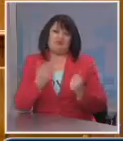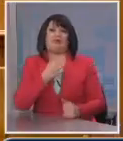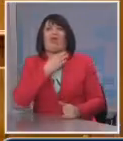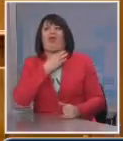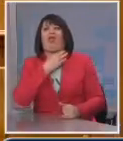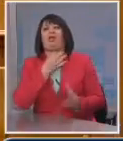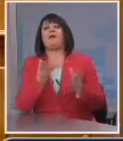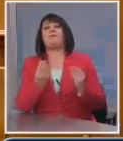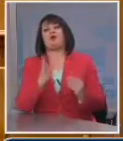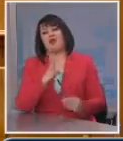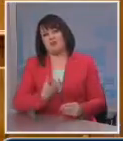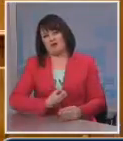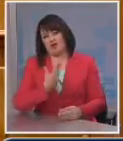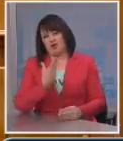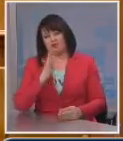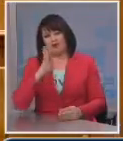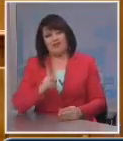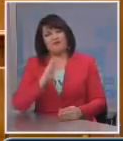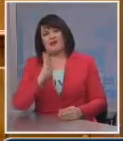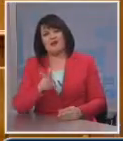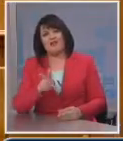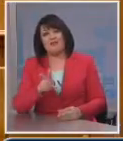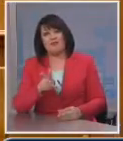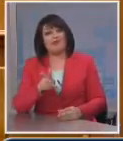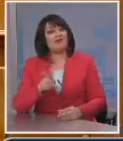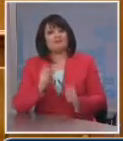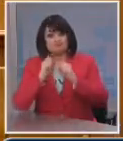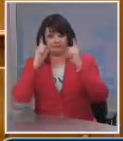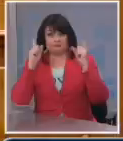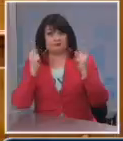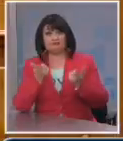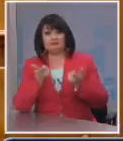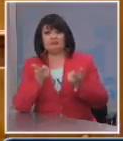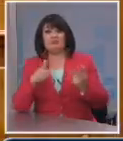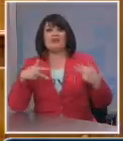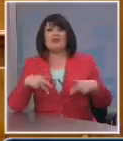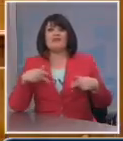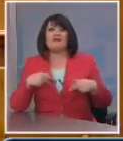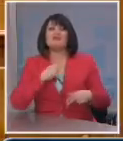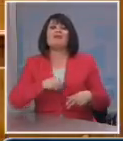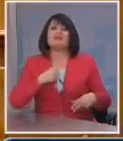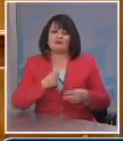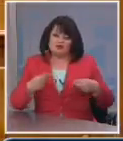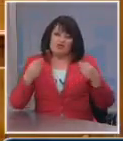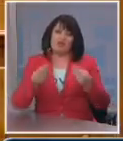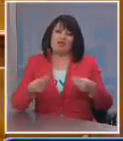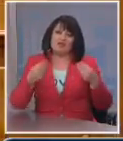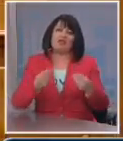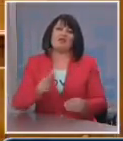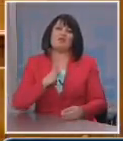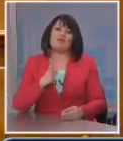πολλές περιπτώσεις. Και κάθε μέρα που ξημερώνει, η κυβέρνηση επιφυλάσσει δυστυχώς πολίτες